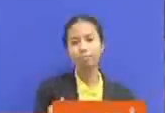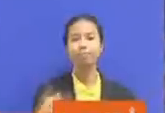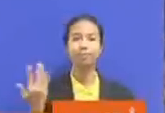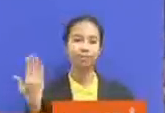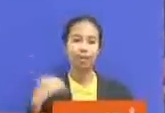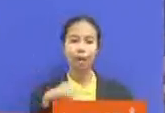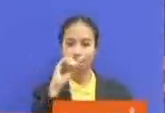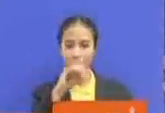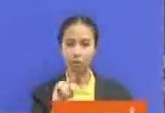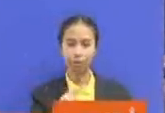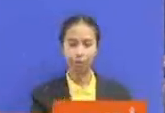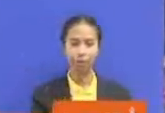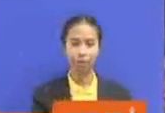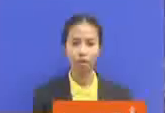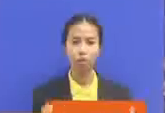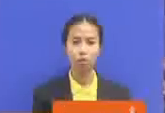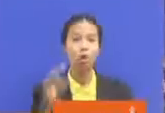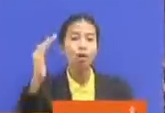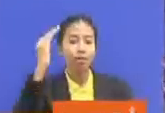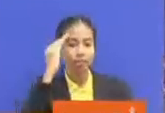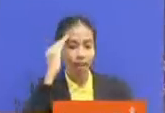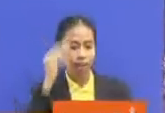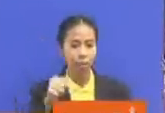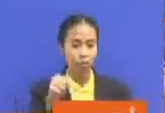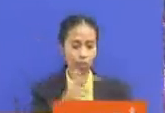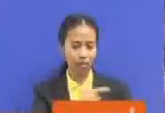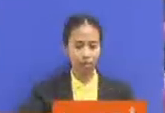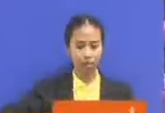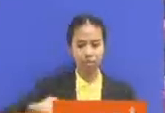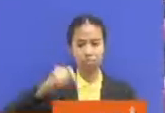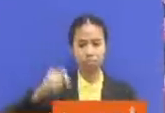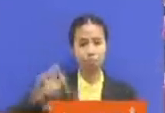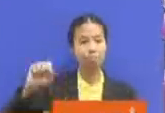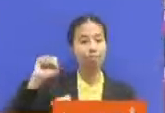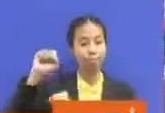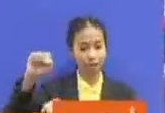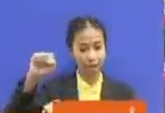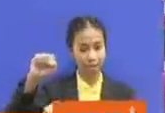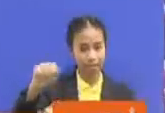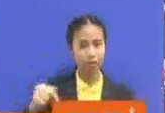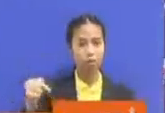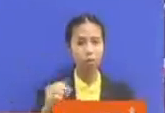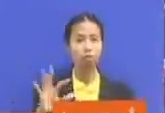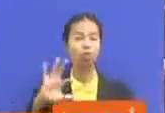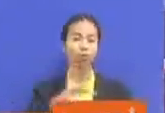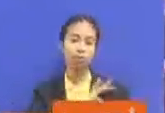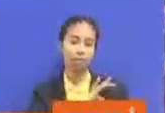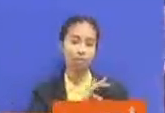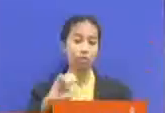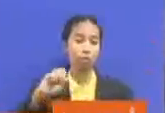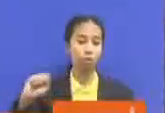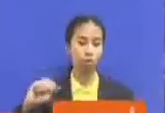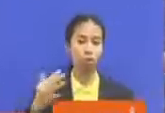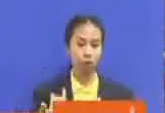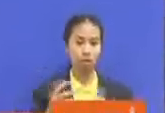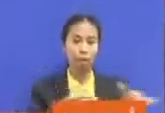ที่อยู่ก็ตรงข้ามกับพรรคพลังประชารัฐนั้นก็จะมีการเสนอบุคคลเข้าชิงตำแหน่งค้ำประธานสภาผู้แทนราษฎรแล้วก็รอง